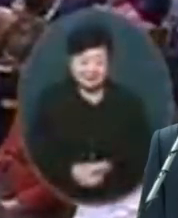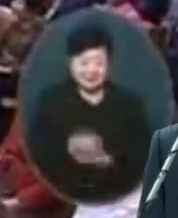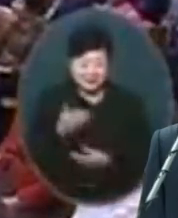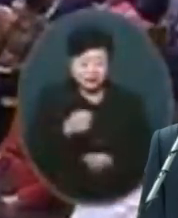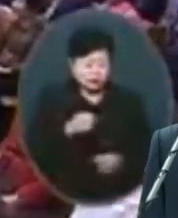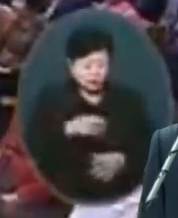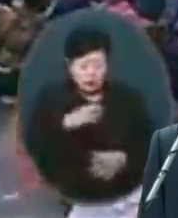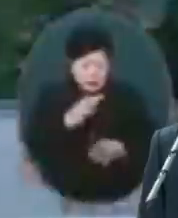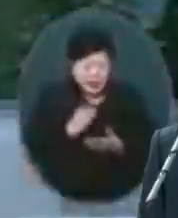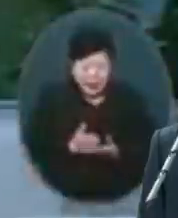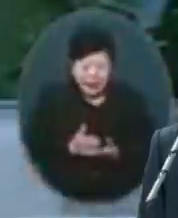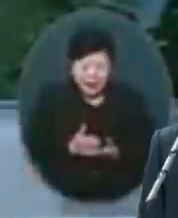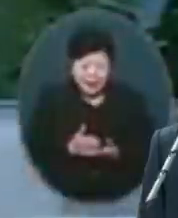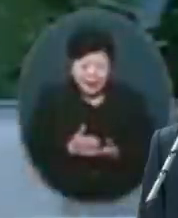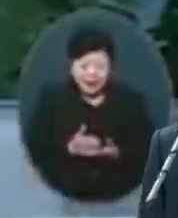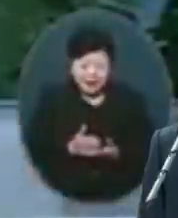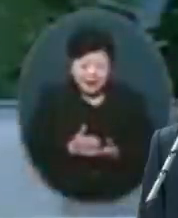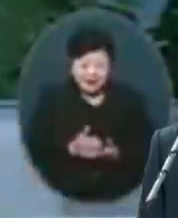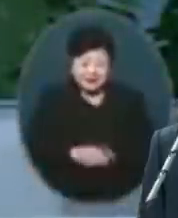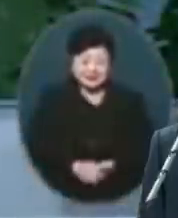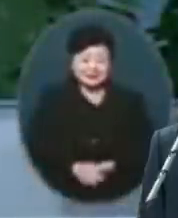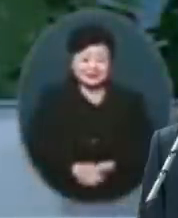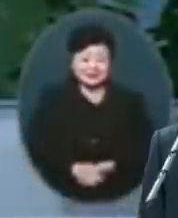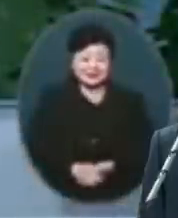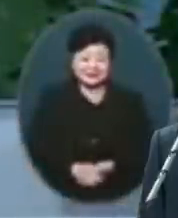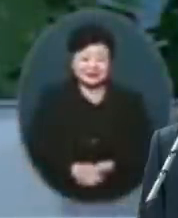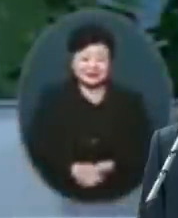너는 두려워하지 말라.